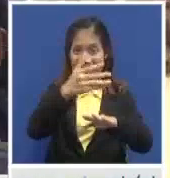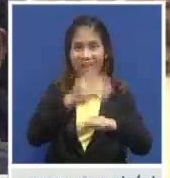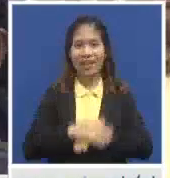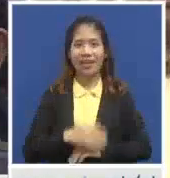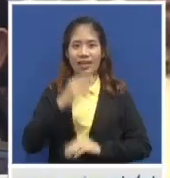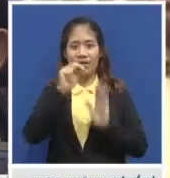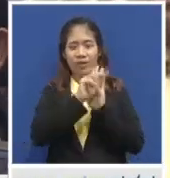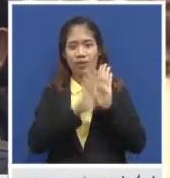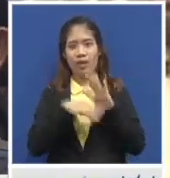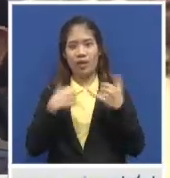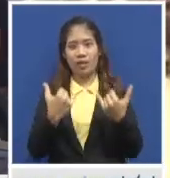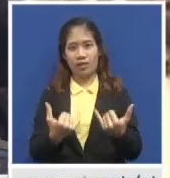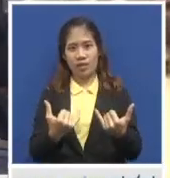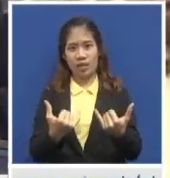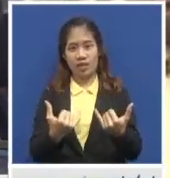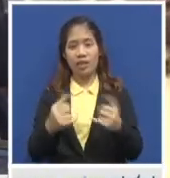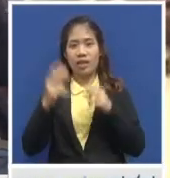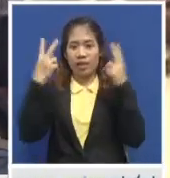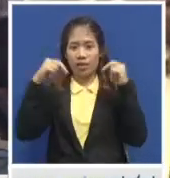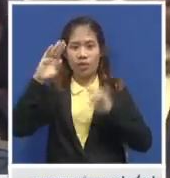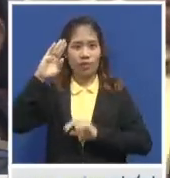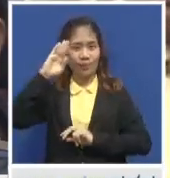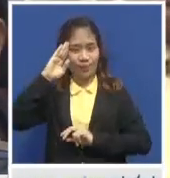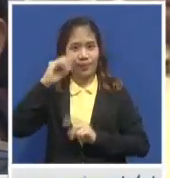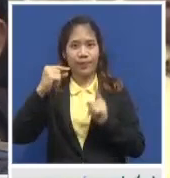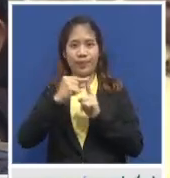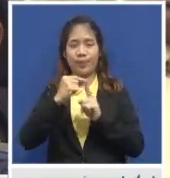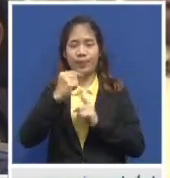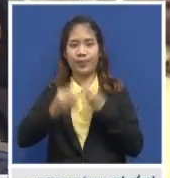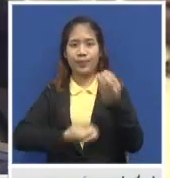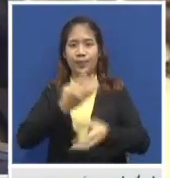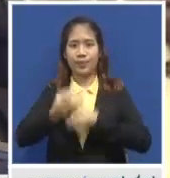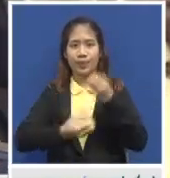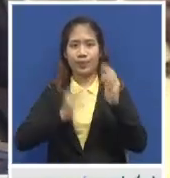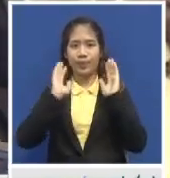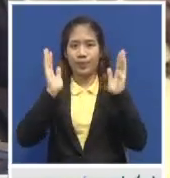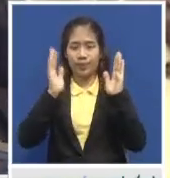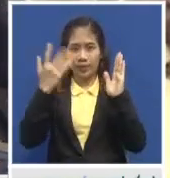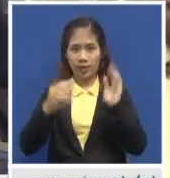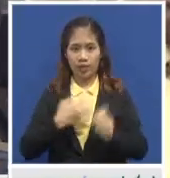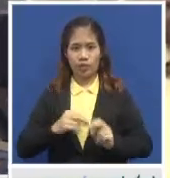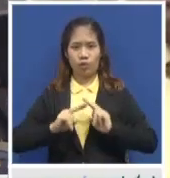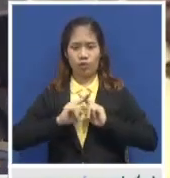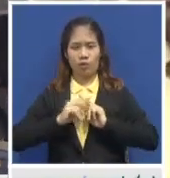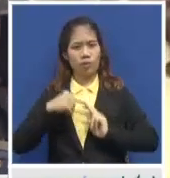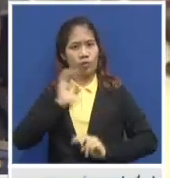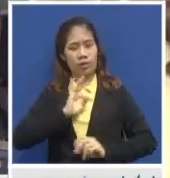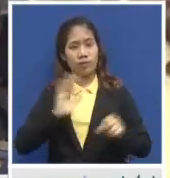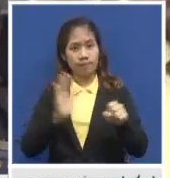นโยบายที่ท่านนายกรัฐมนตรีได้ถแถลงต่อรัฐสภาวันนี้เนี่ยส่วนตัวผมเองผมมองว่ามีความครบ